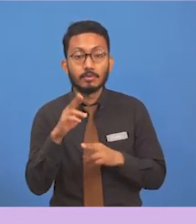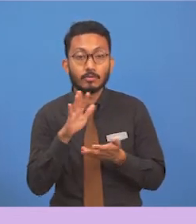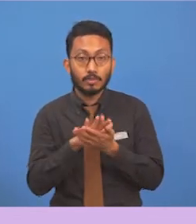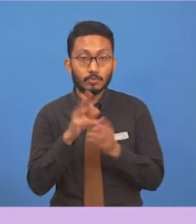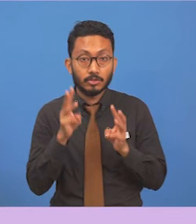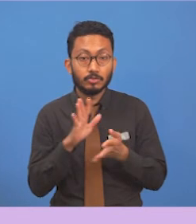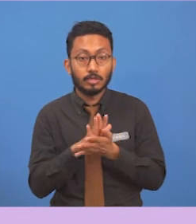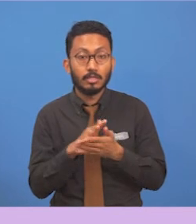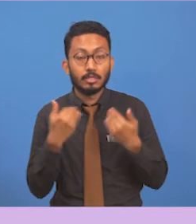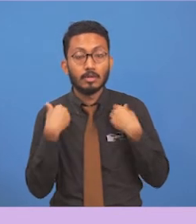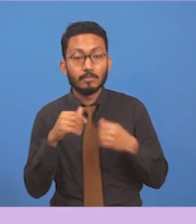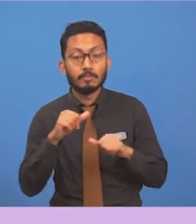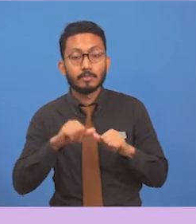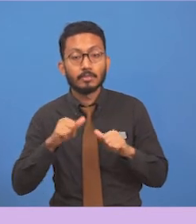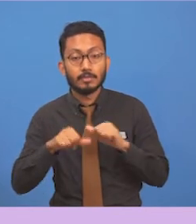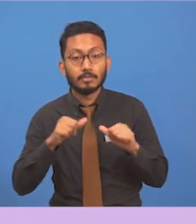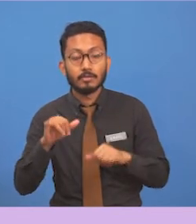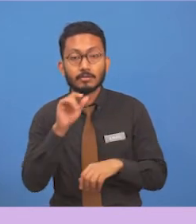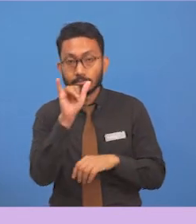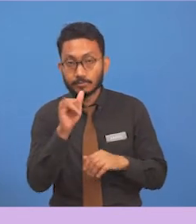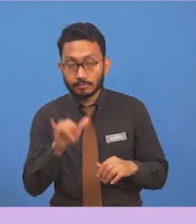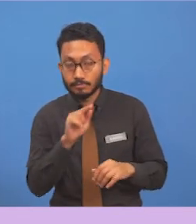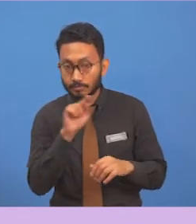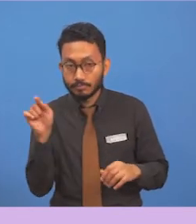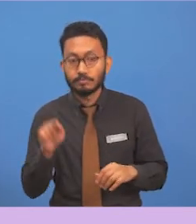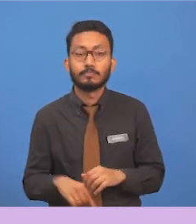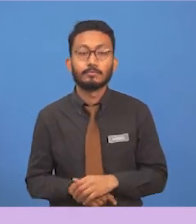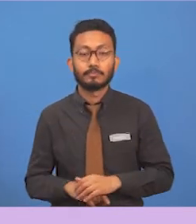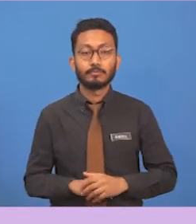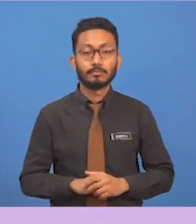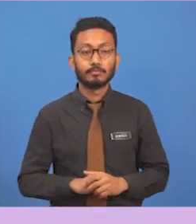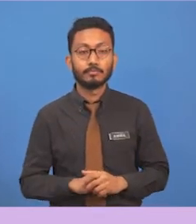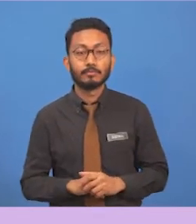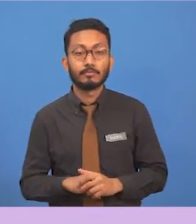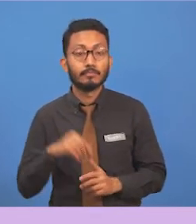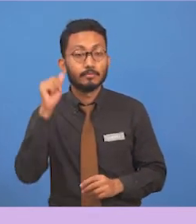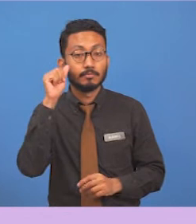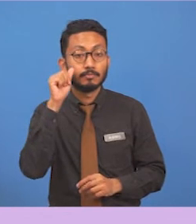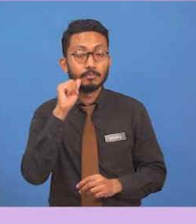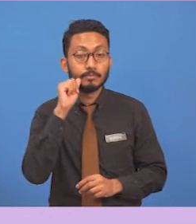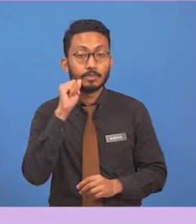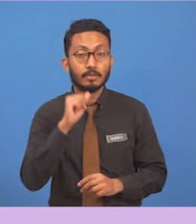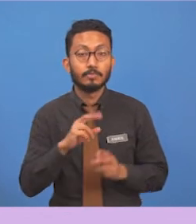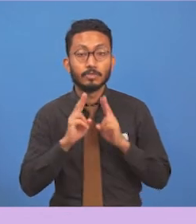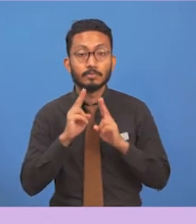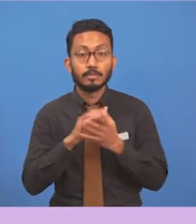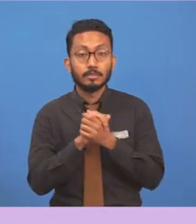4am nah mengucapkan salam kepada warga sekolah apabila terjumpa 5